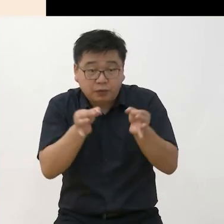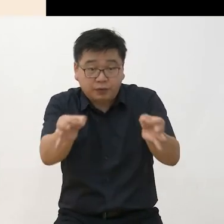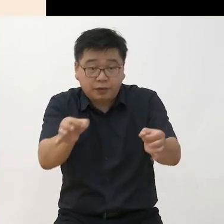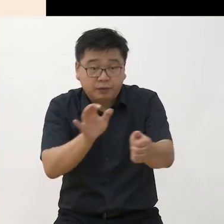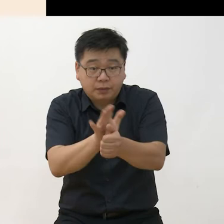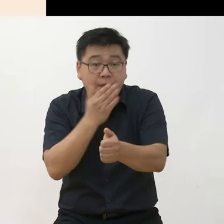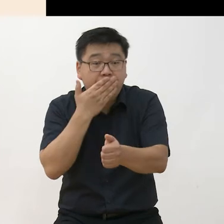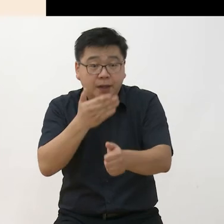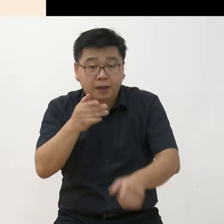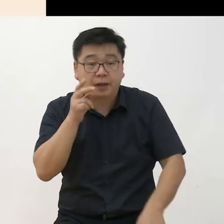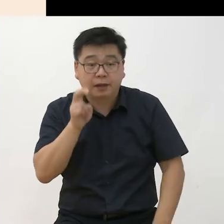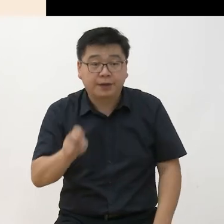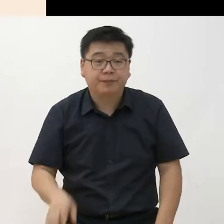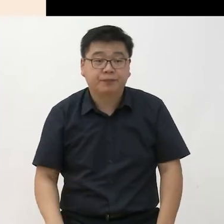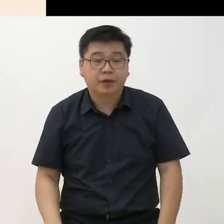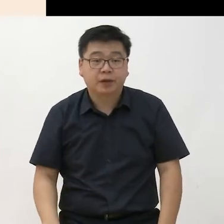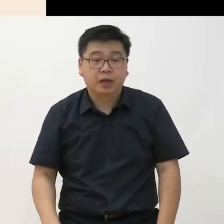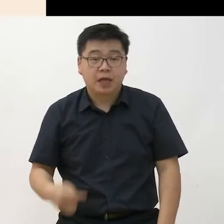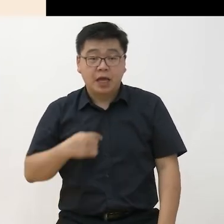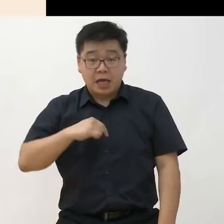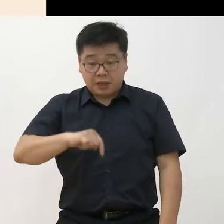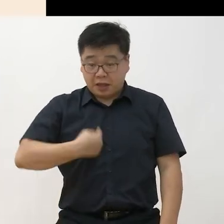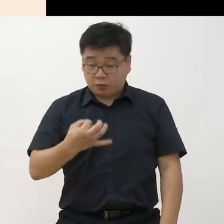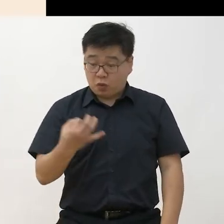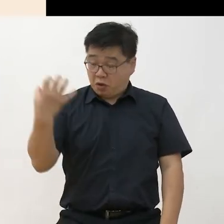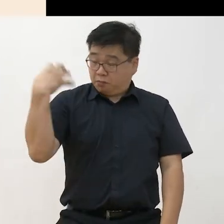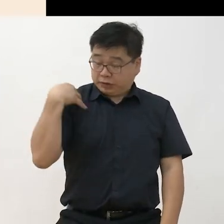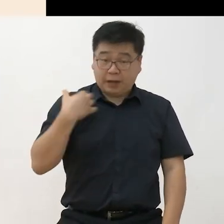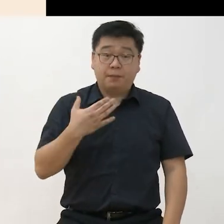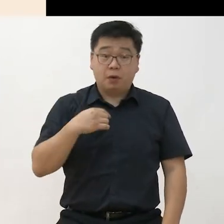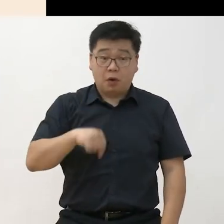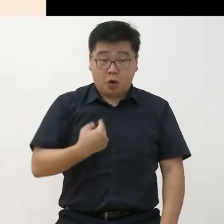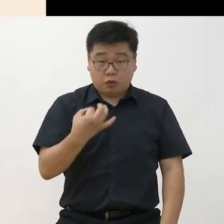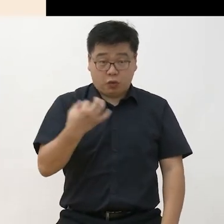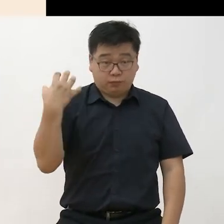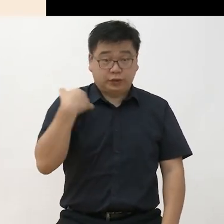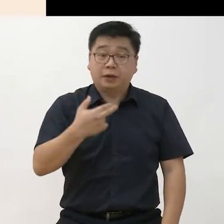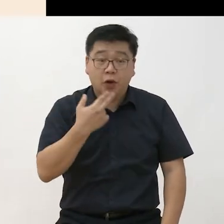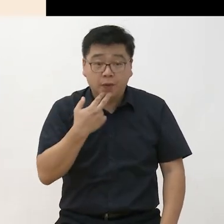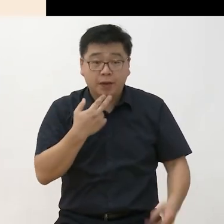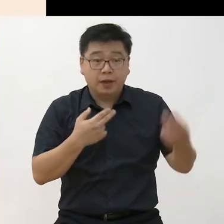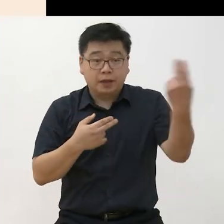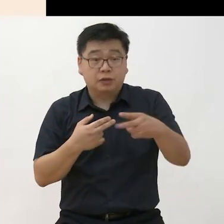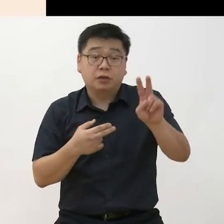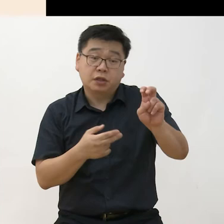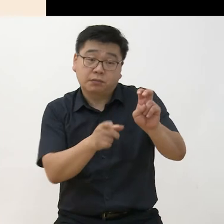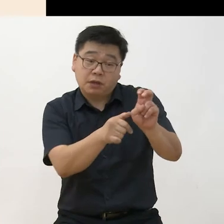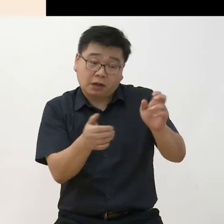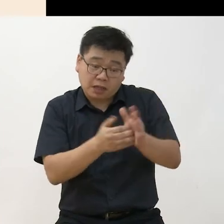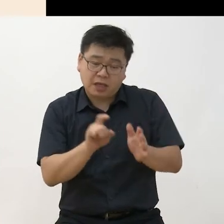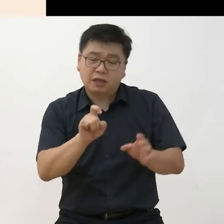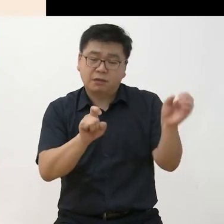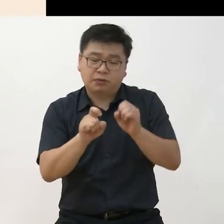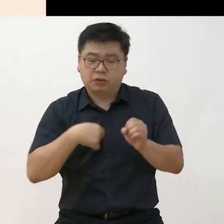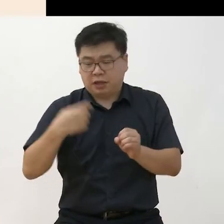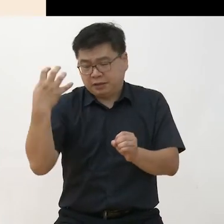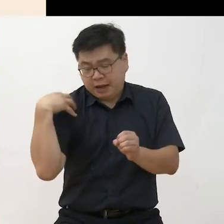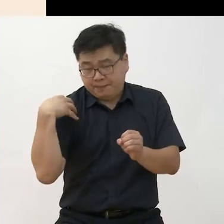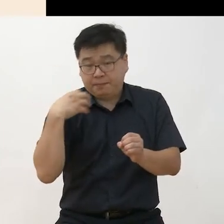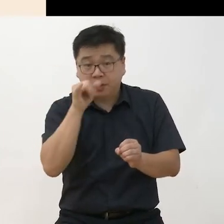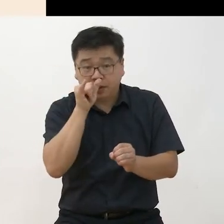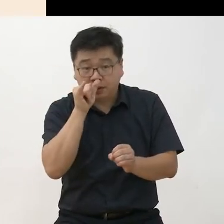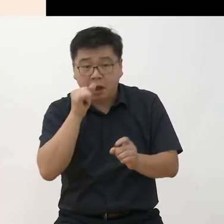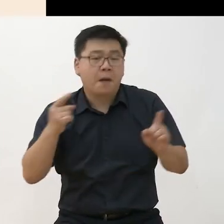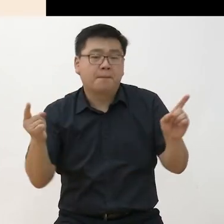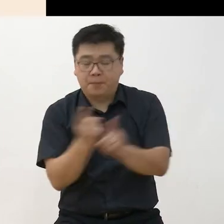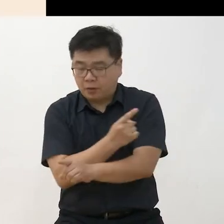있습니다. 그리고 그 자부담이 없는 사업이 되겠습니다. 2020년까지는 10% 자부담이 있었는데,